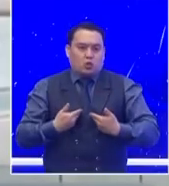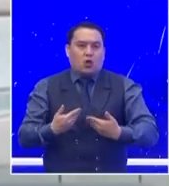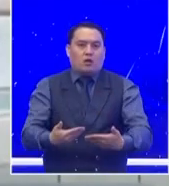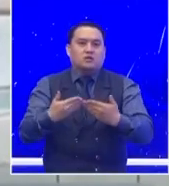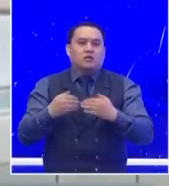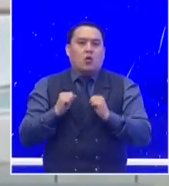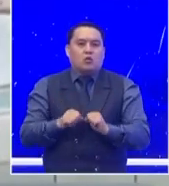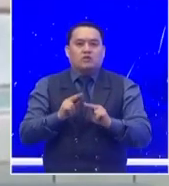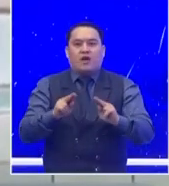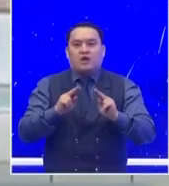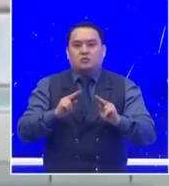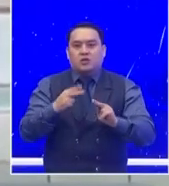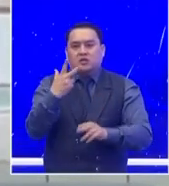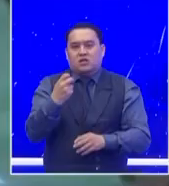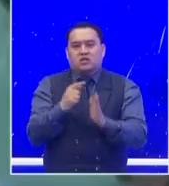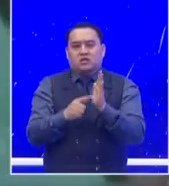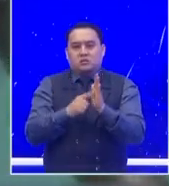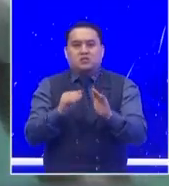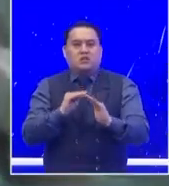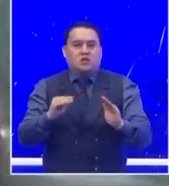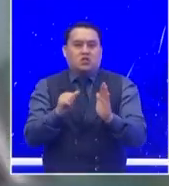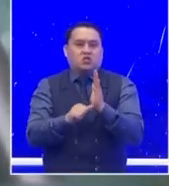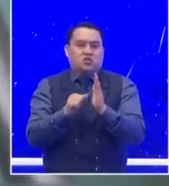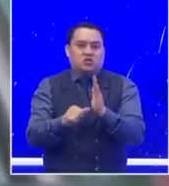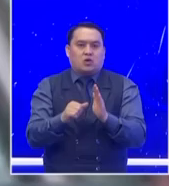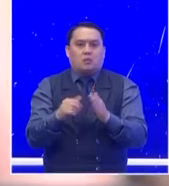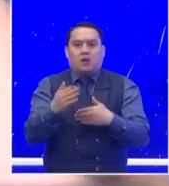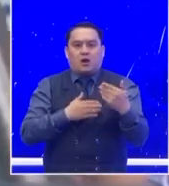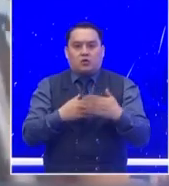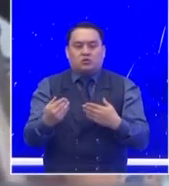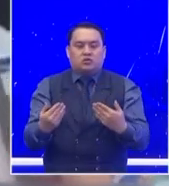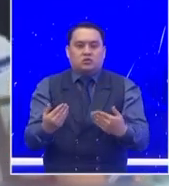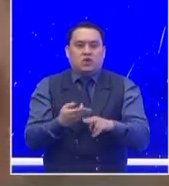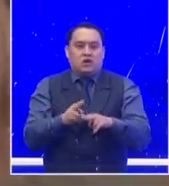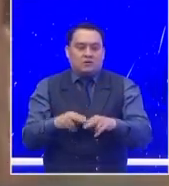этом детском саду воспитывают 370 детей. 60 из них практикуют закаливание.